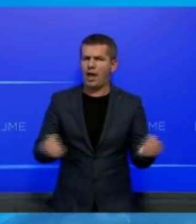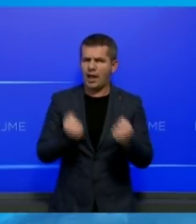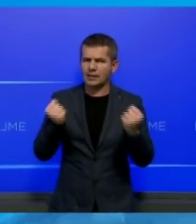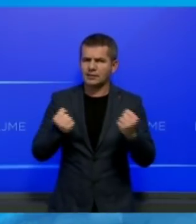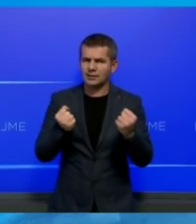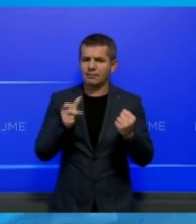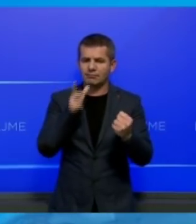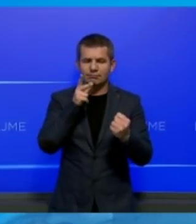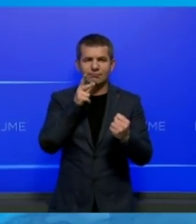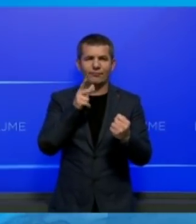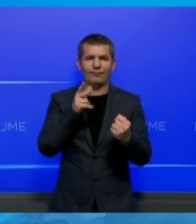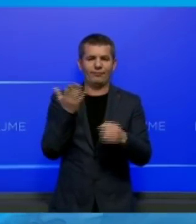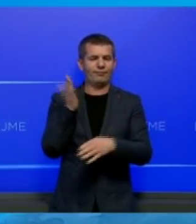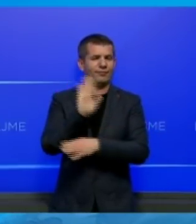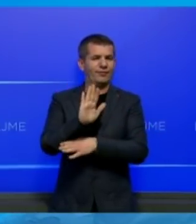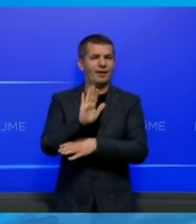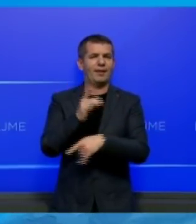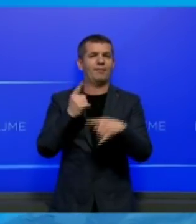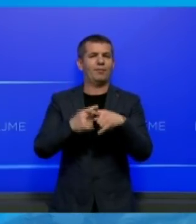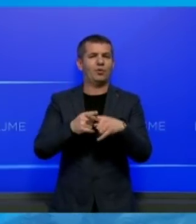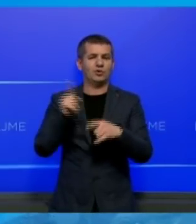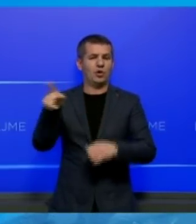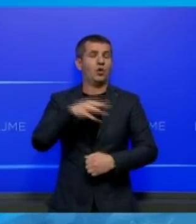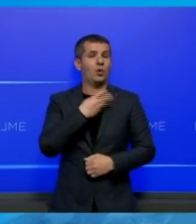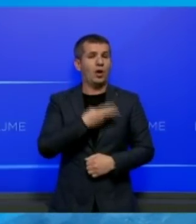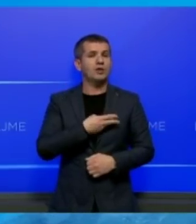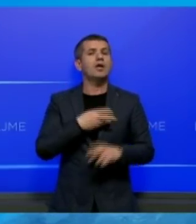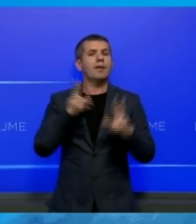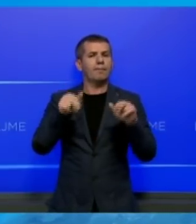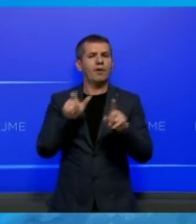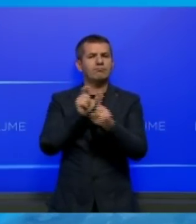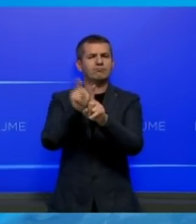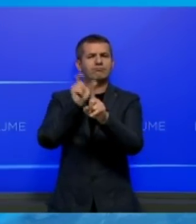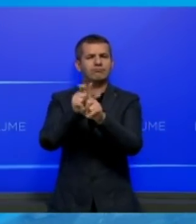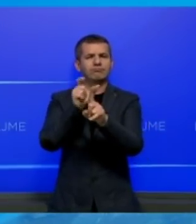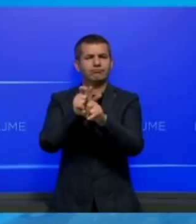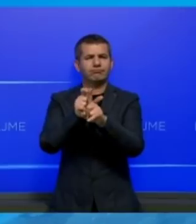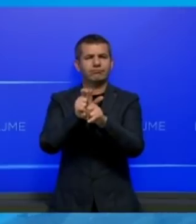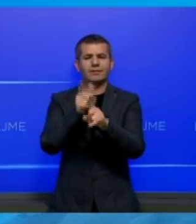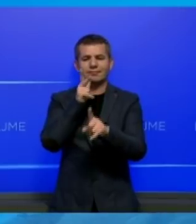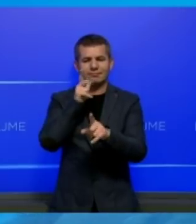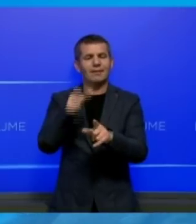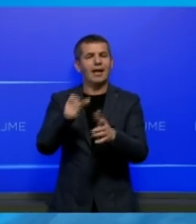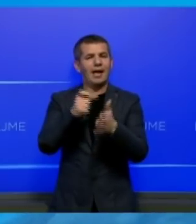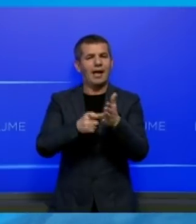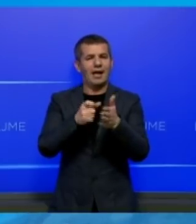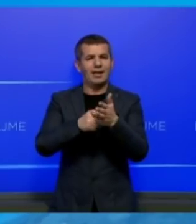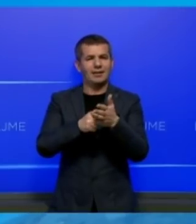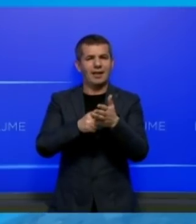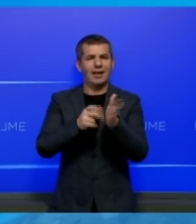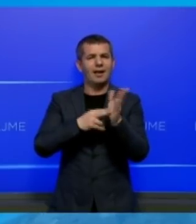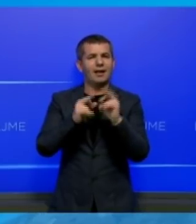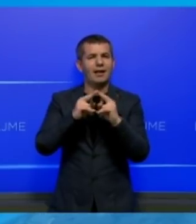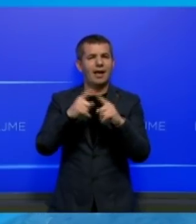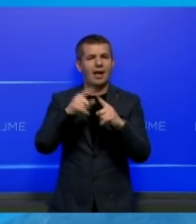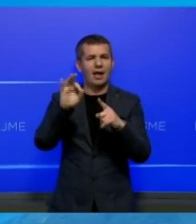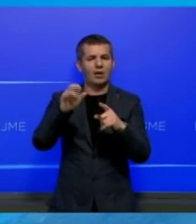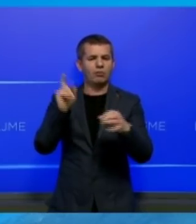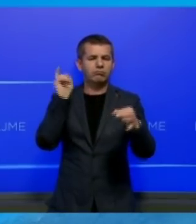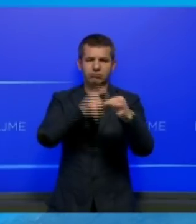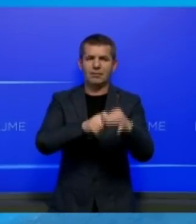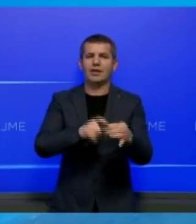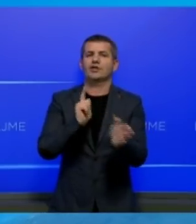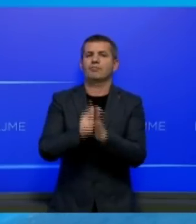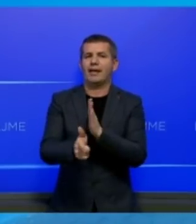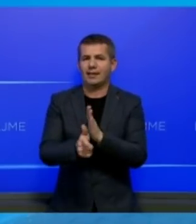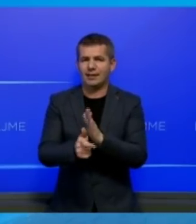nga autoriteti i tij dhe Republika e Kroacisë për avokim në synimin ton për antarësim në NATO në një proces të përshpejtuar. Në